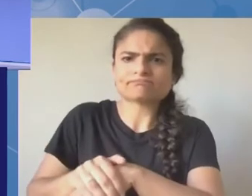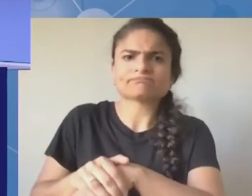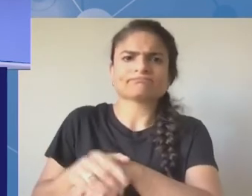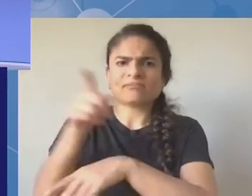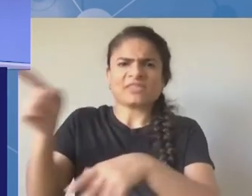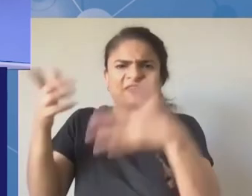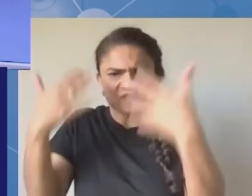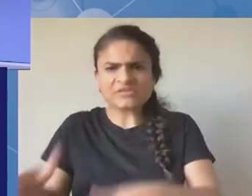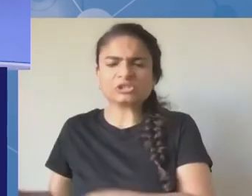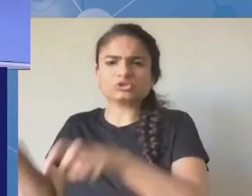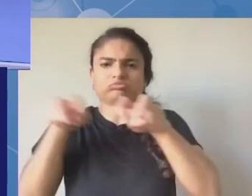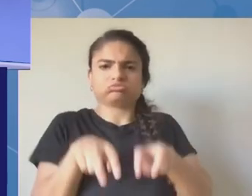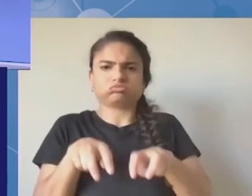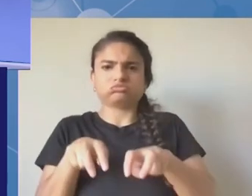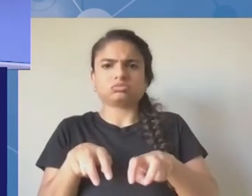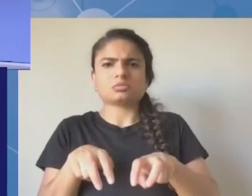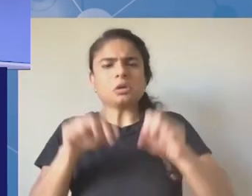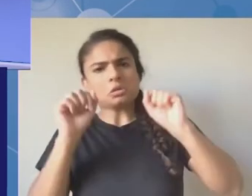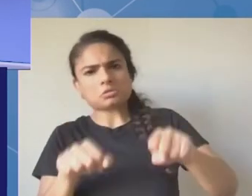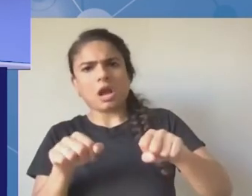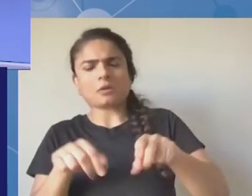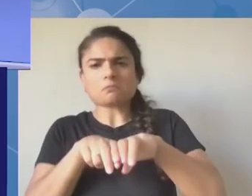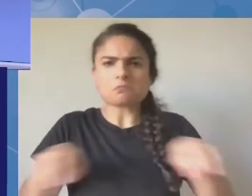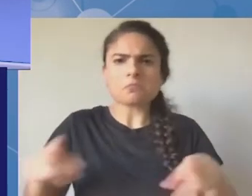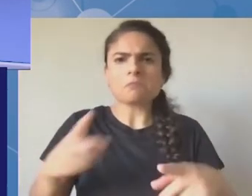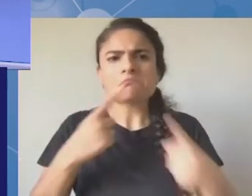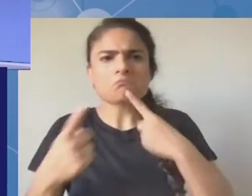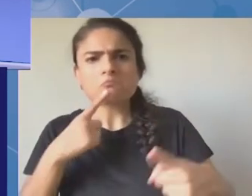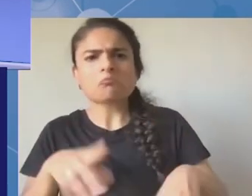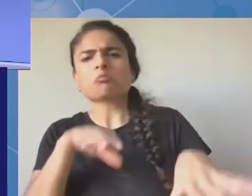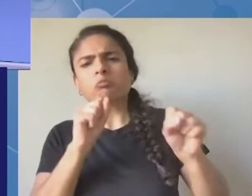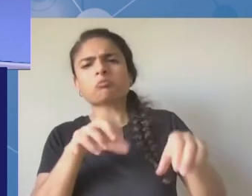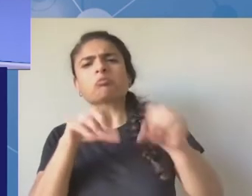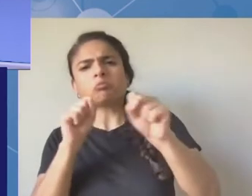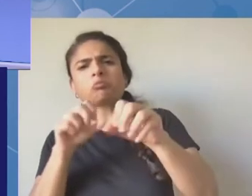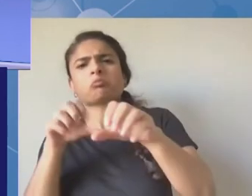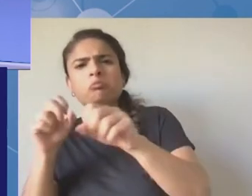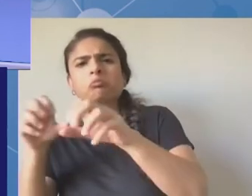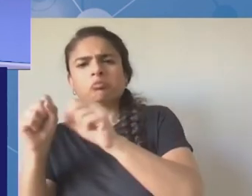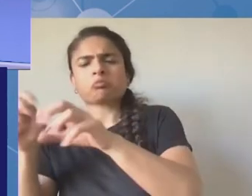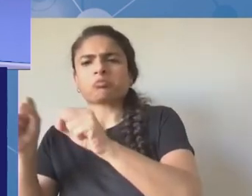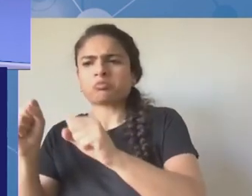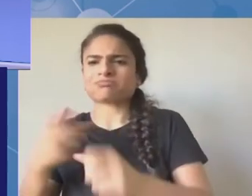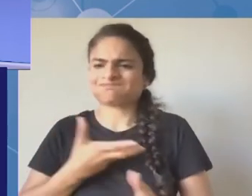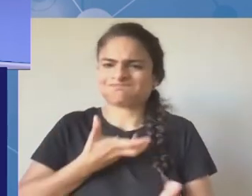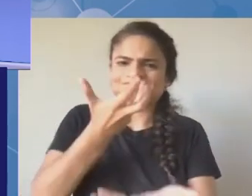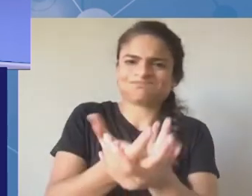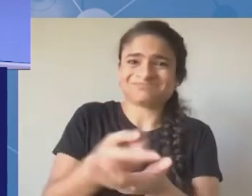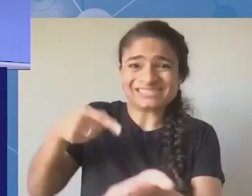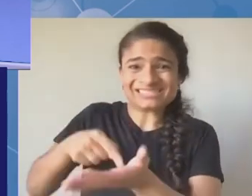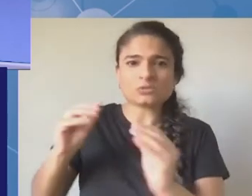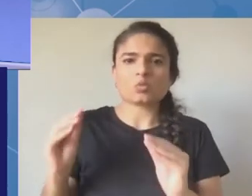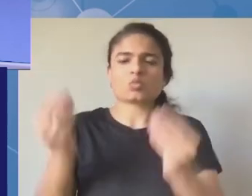أن يتم إجلاسهم أيضا في هيئات الرئاسة وفي صفوف المتحاورين